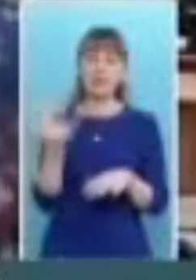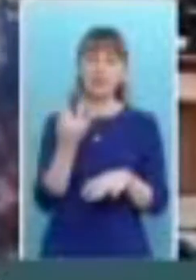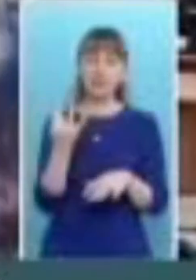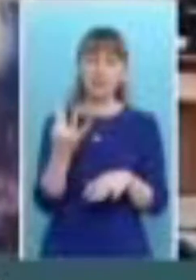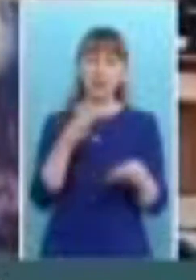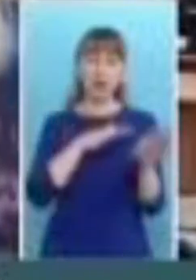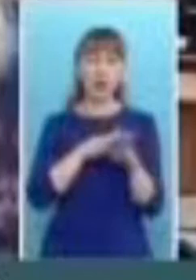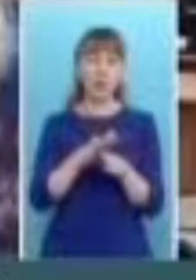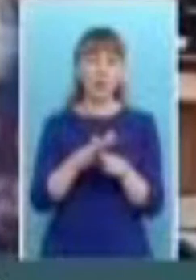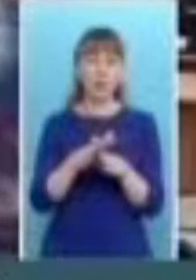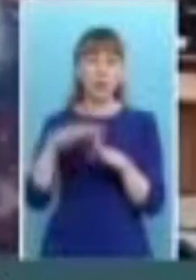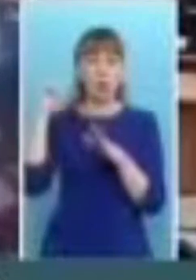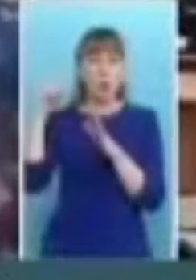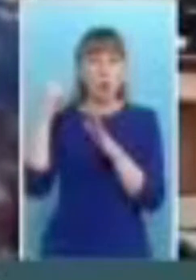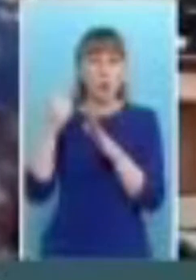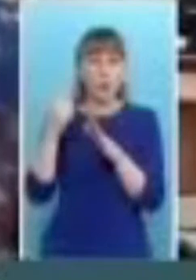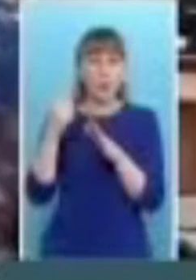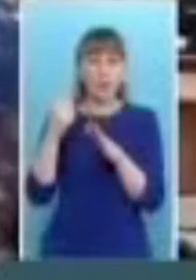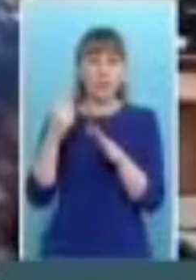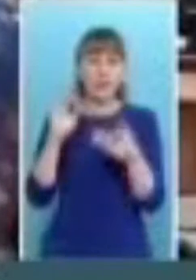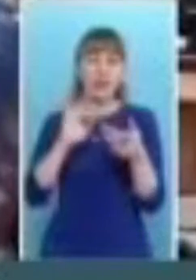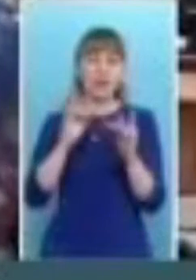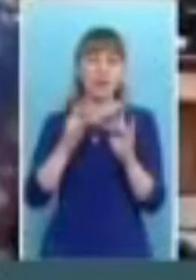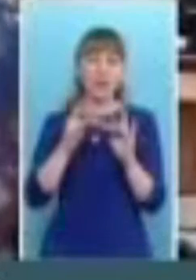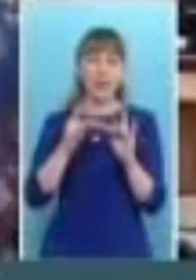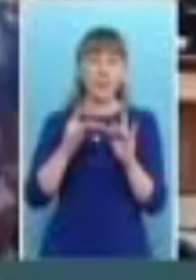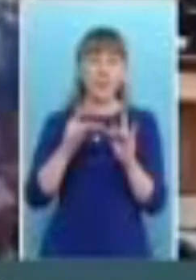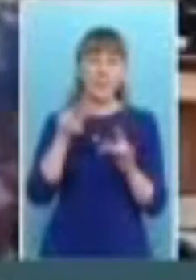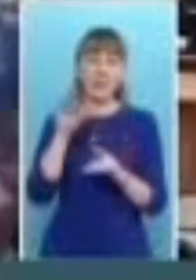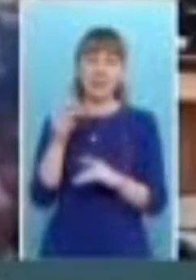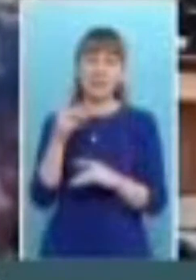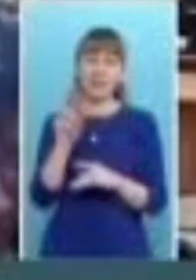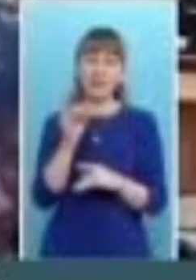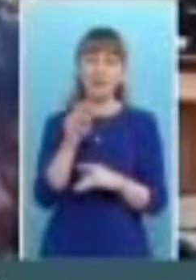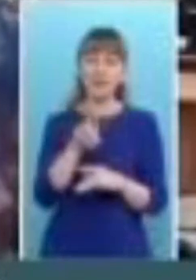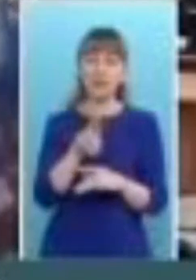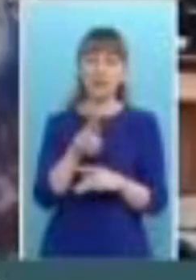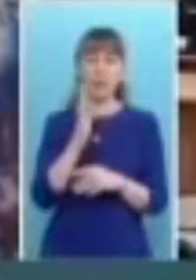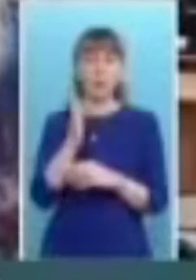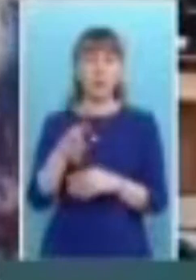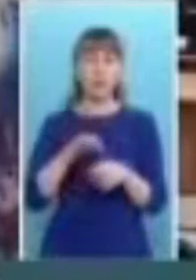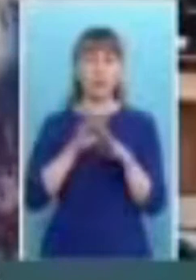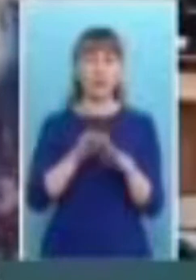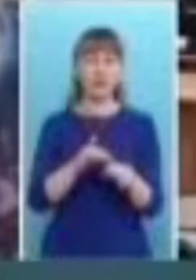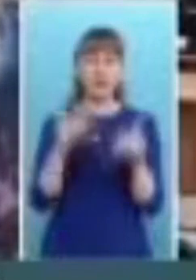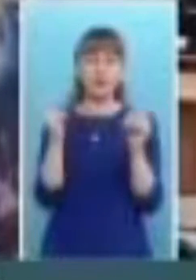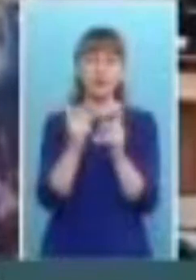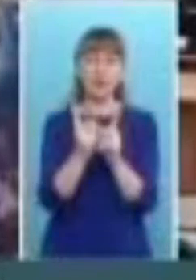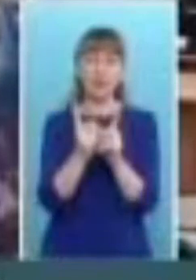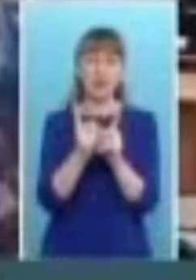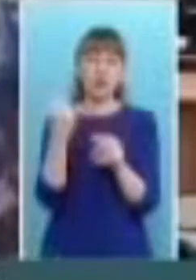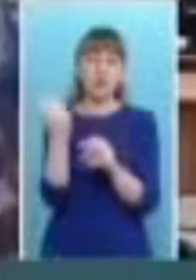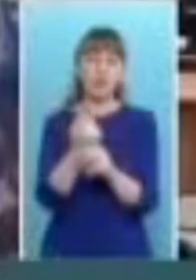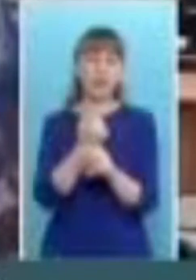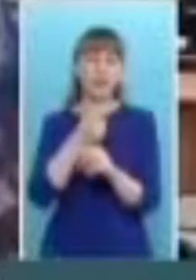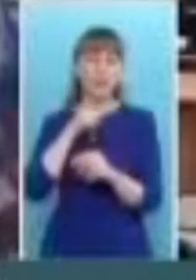будет насыщено видеороликами, электронной презентацией. Также сегодня у нас пройдет встреча, впервые